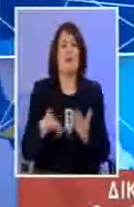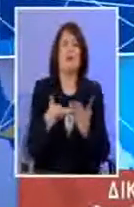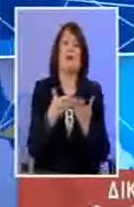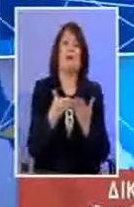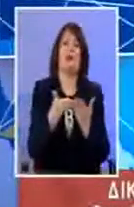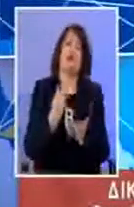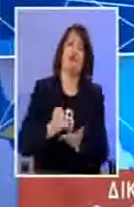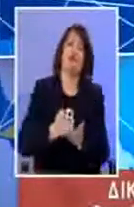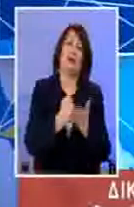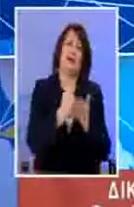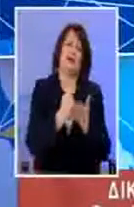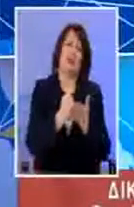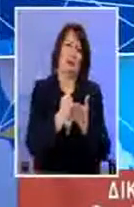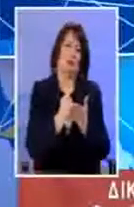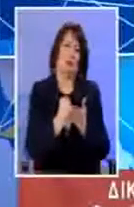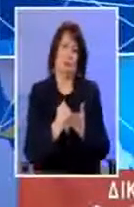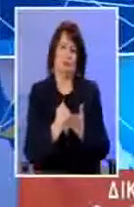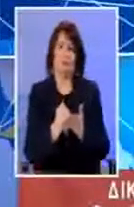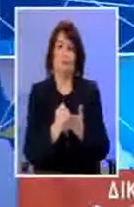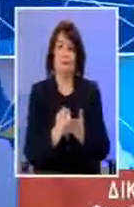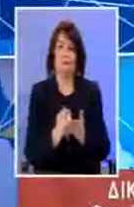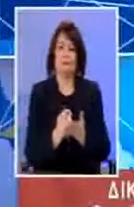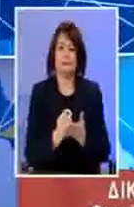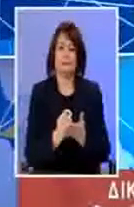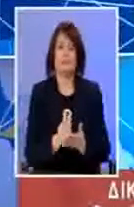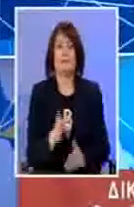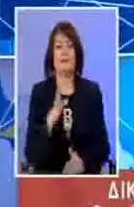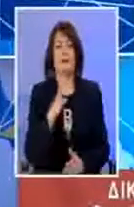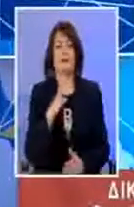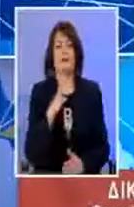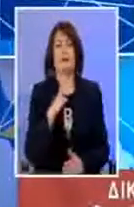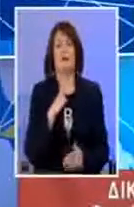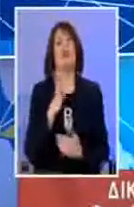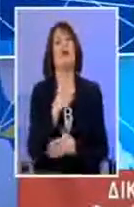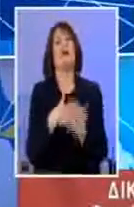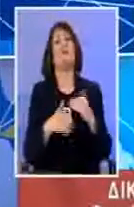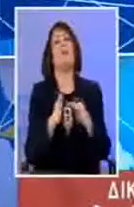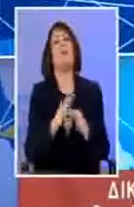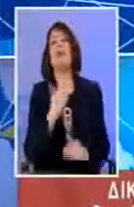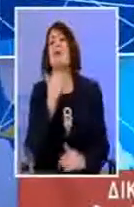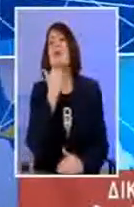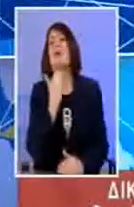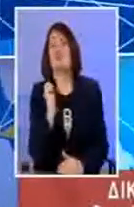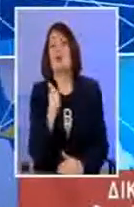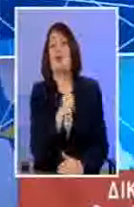στηρίζουν και κάνουν όσα ένα άτομο με αναπηρία δεν μπορεί να κάνει